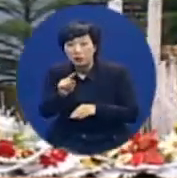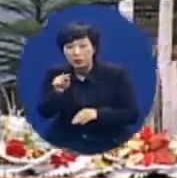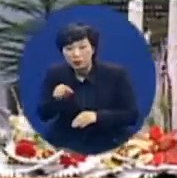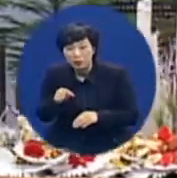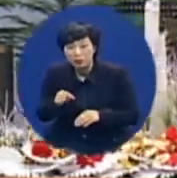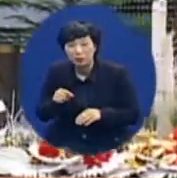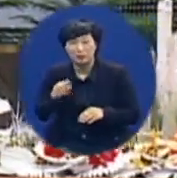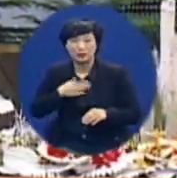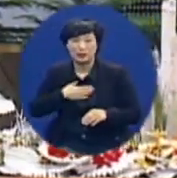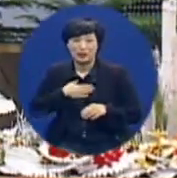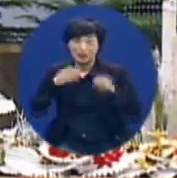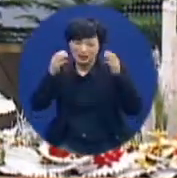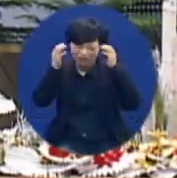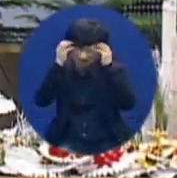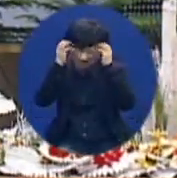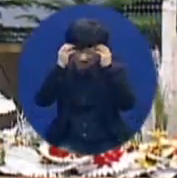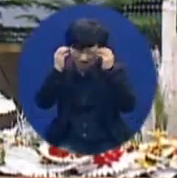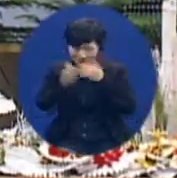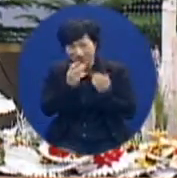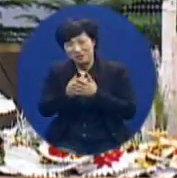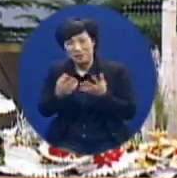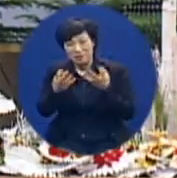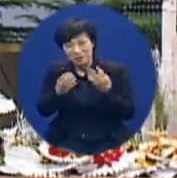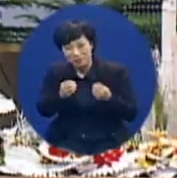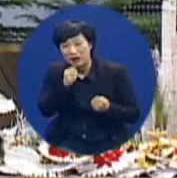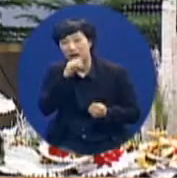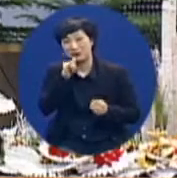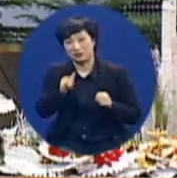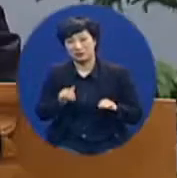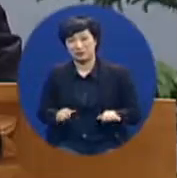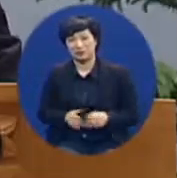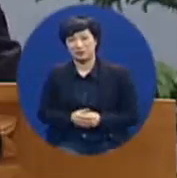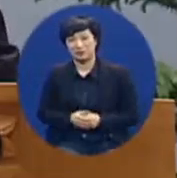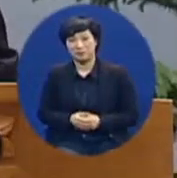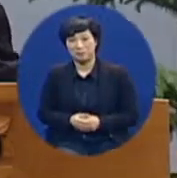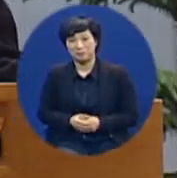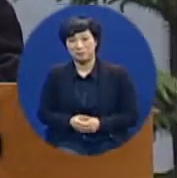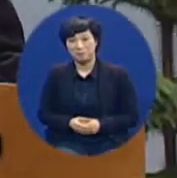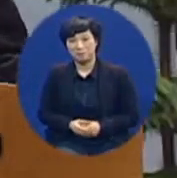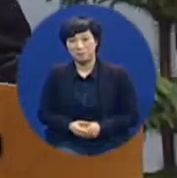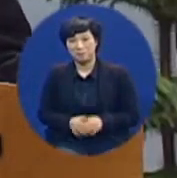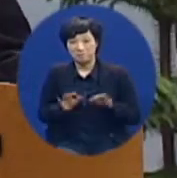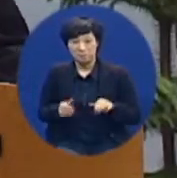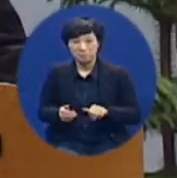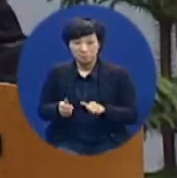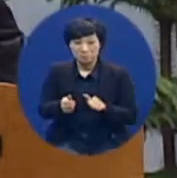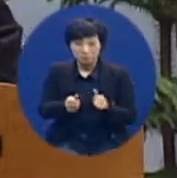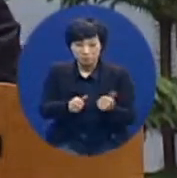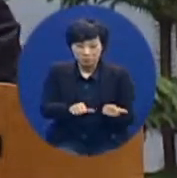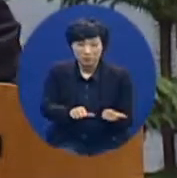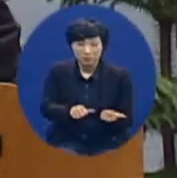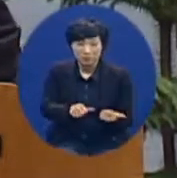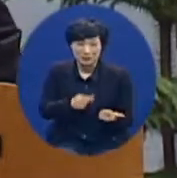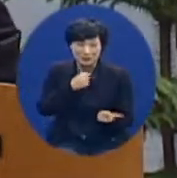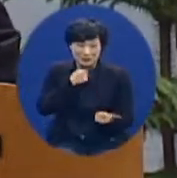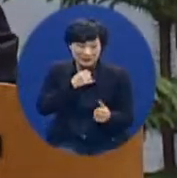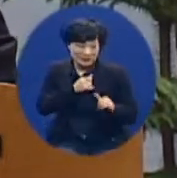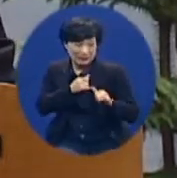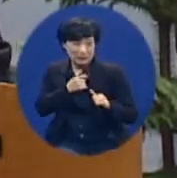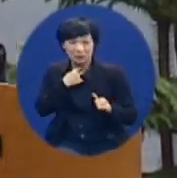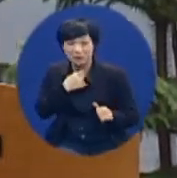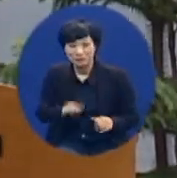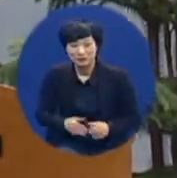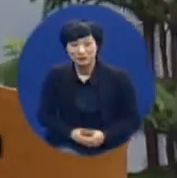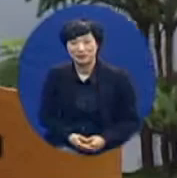많이 저는 당해 봤어요 그러면서 죽으려고 해본 사실도 없고